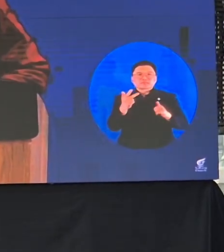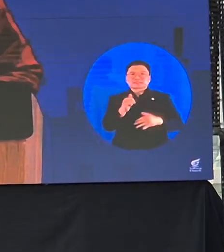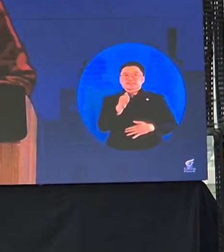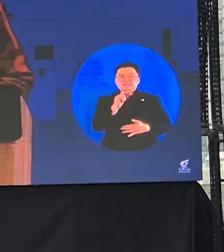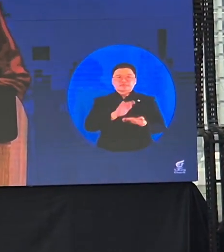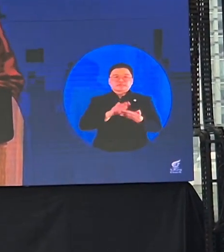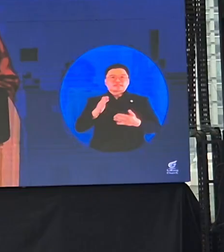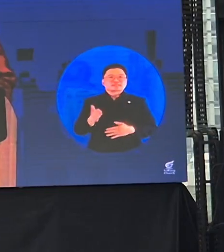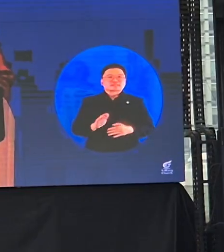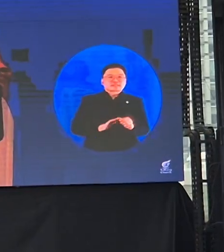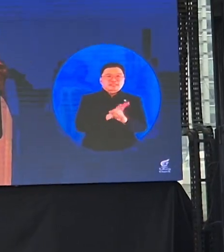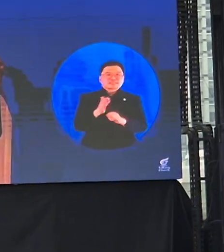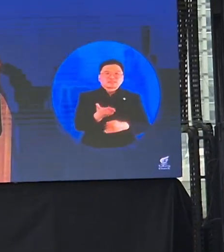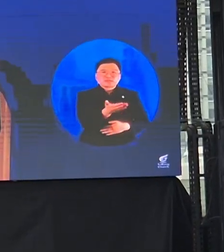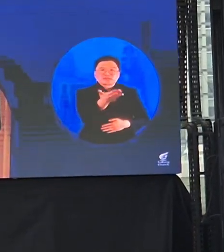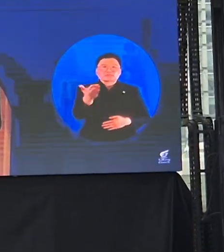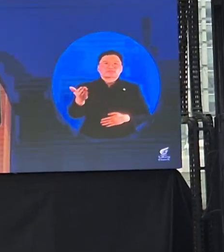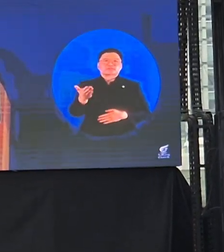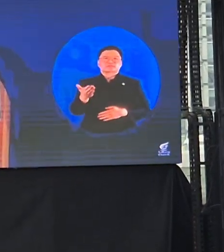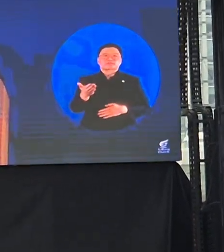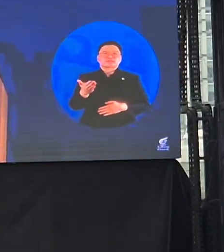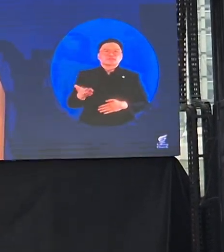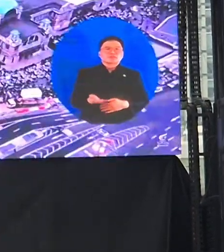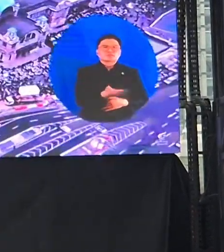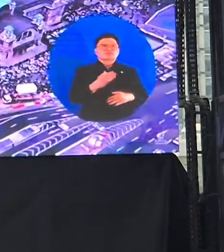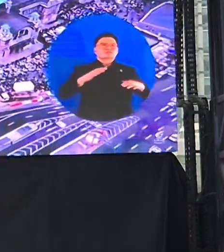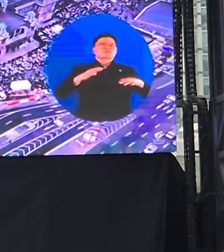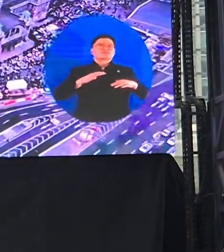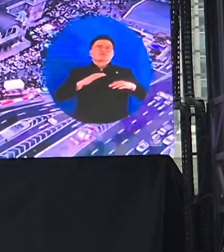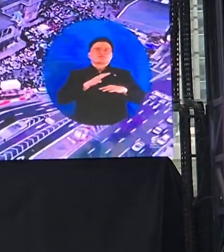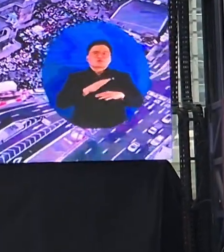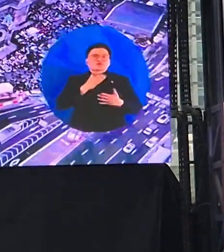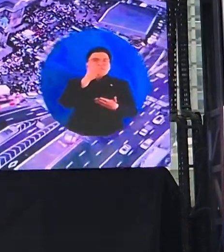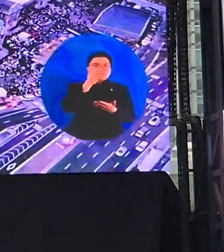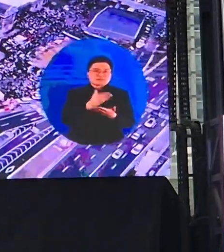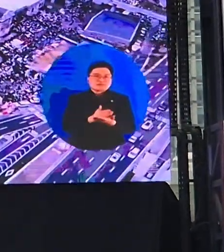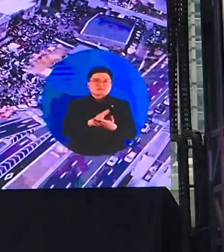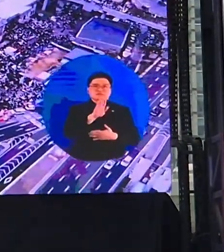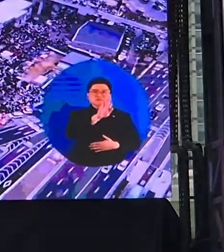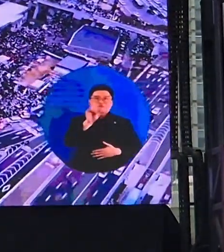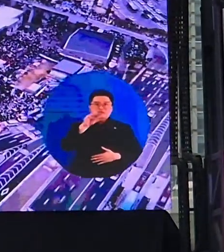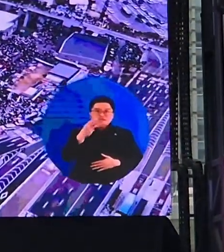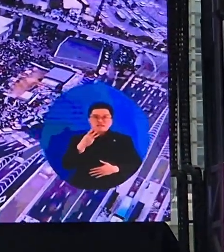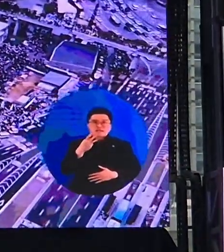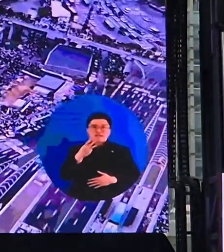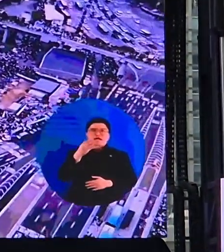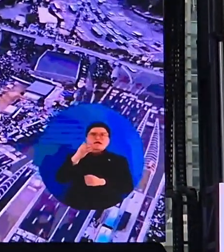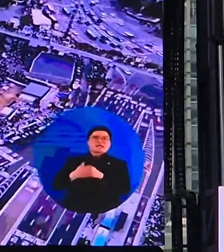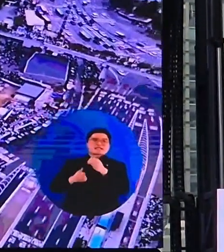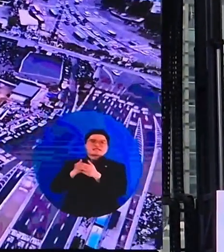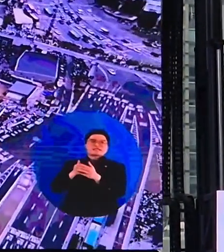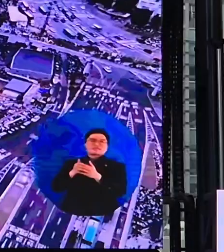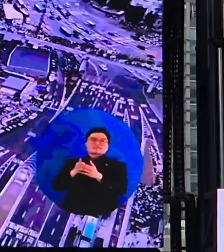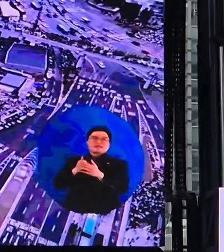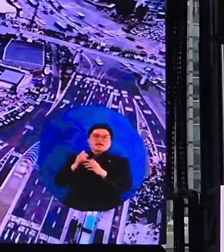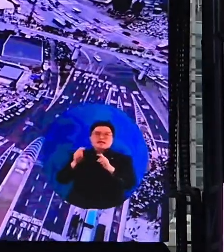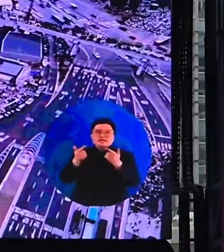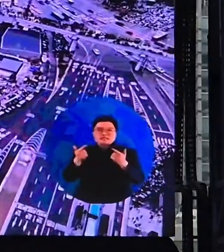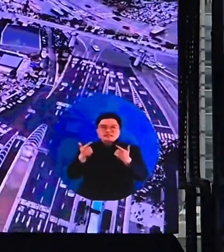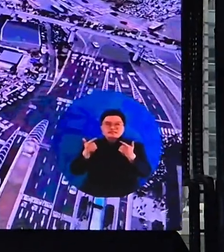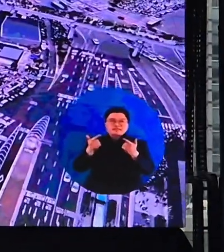사랑하는 여러분, 머뭇거리지 마십시오. 바알이 하나님이라면 바알을 섬길